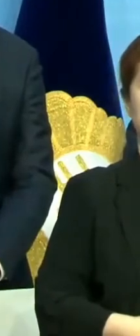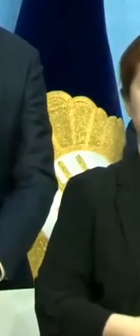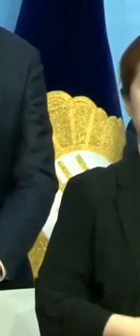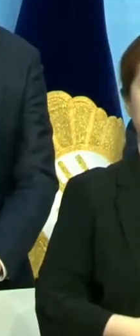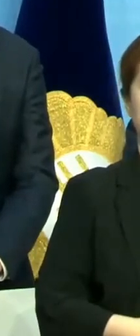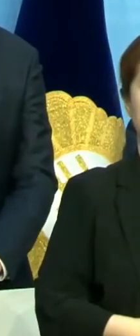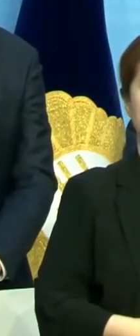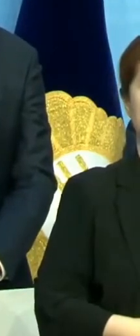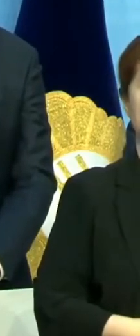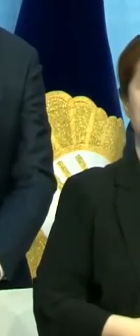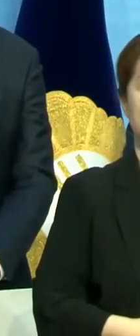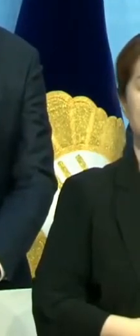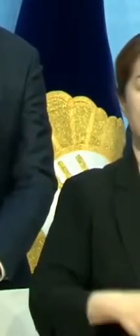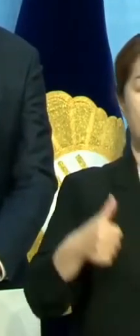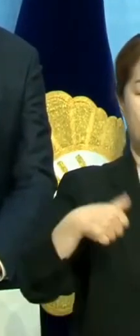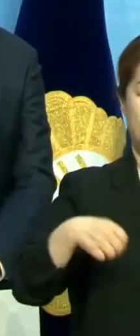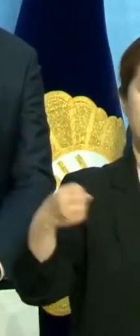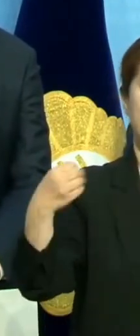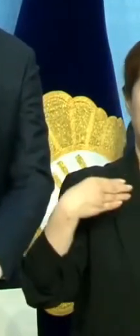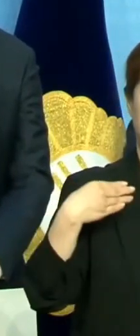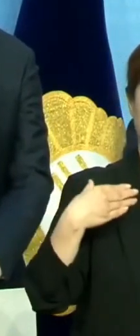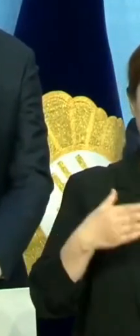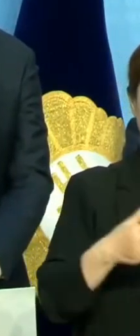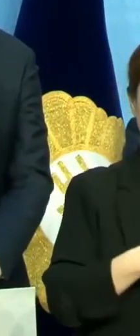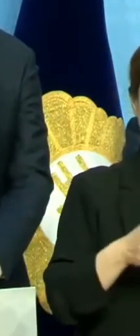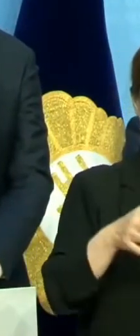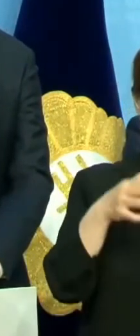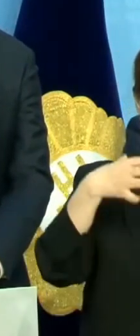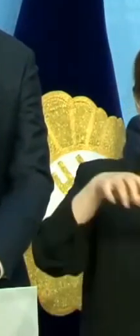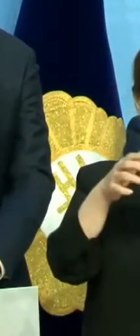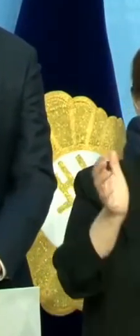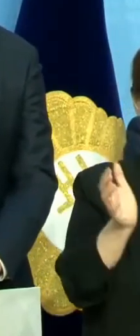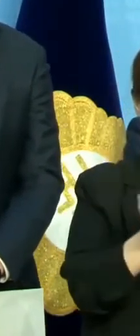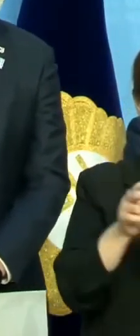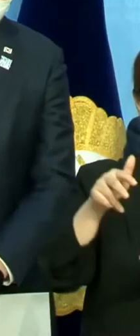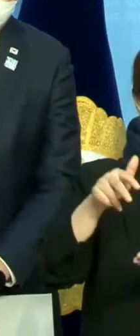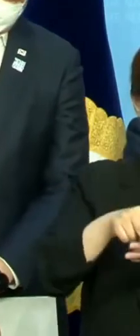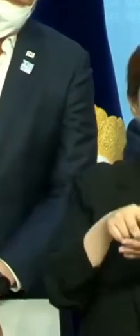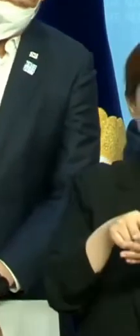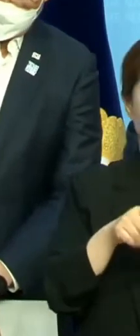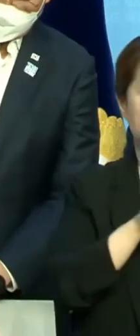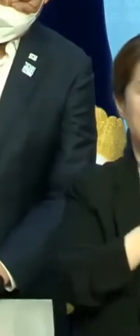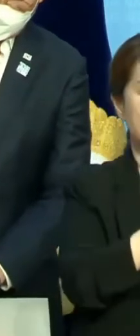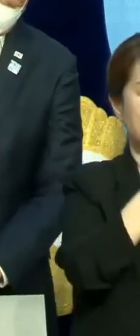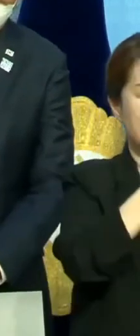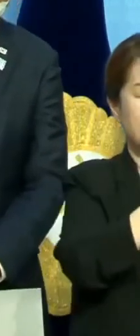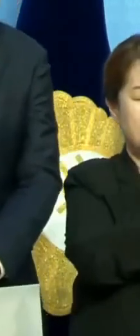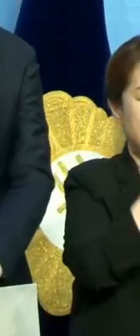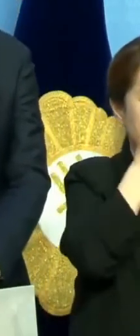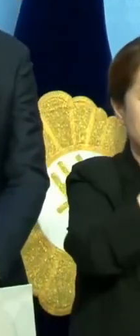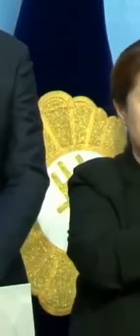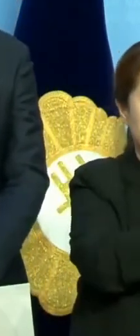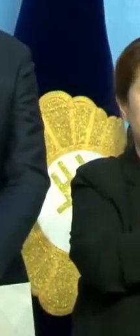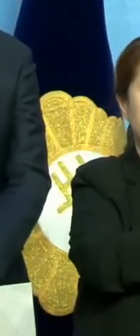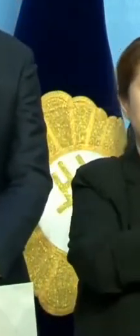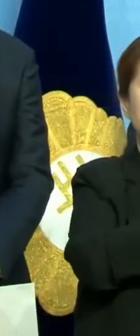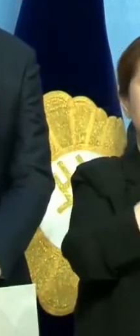그렇게 얘기를 했습니다. 그래서 구단 측에서 저를 몇 번이나 말렸지만